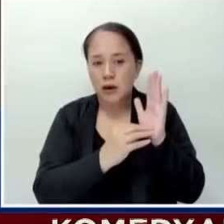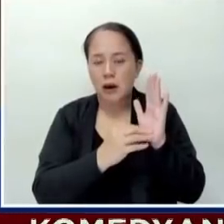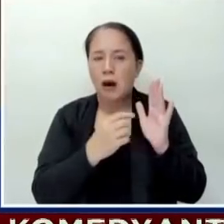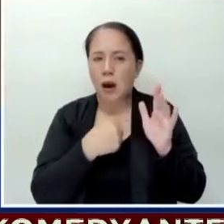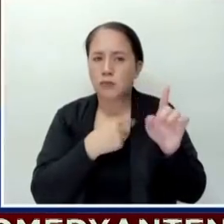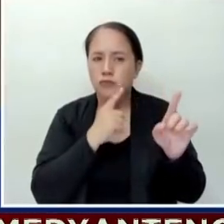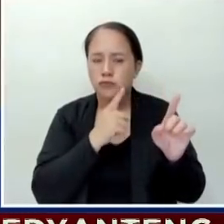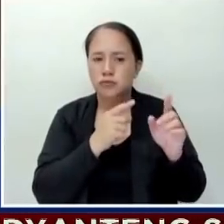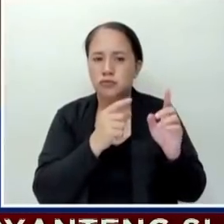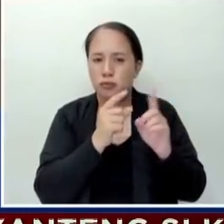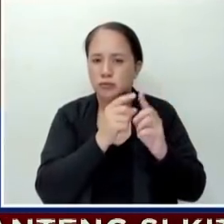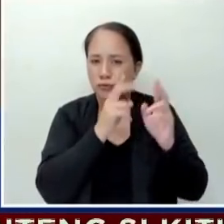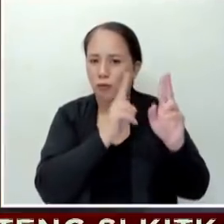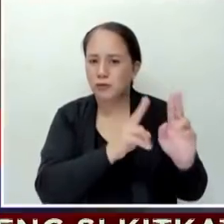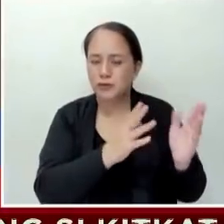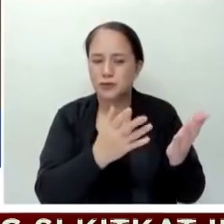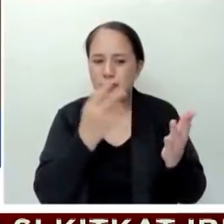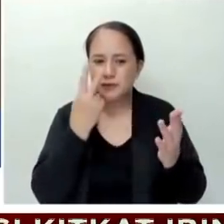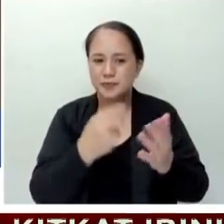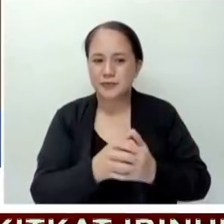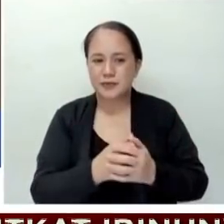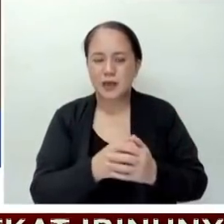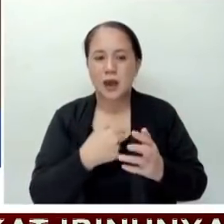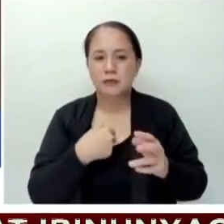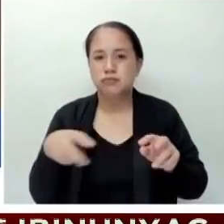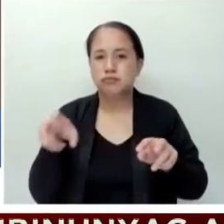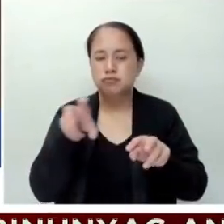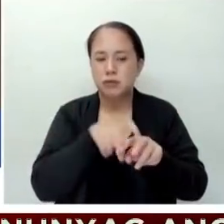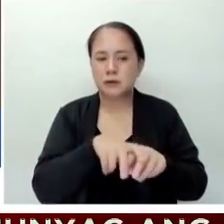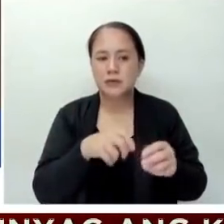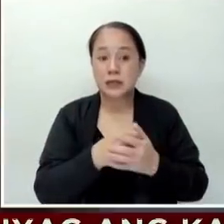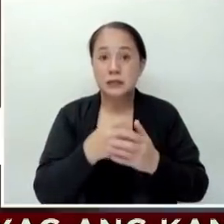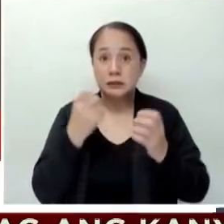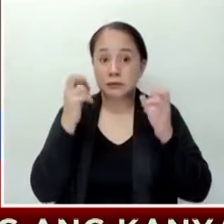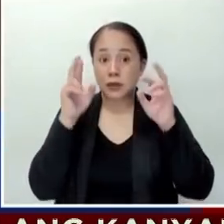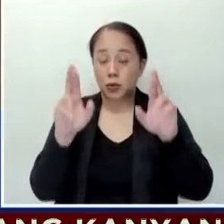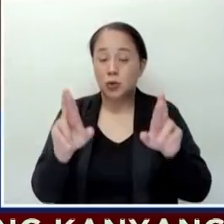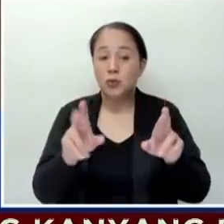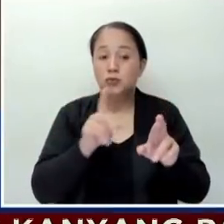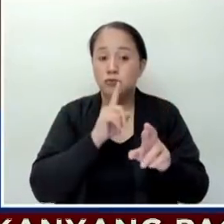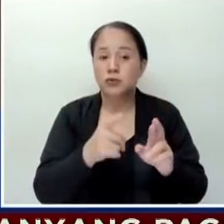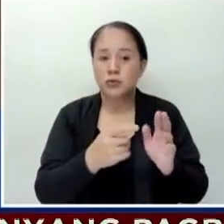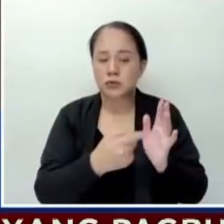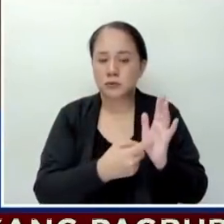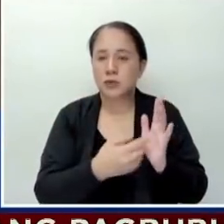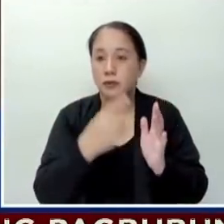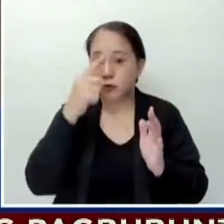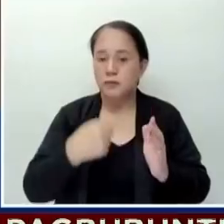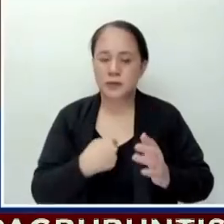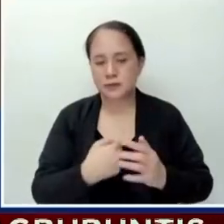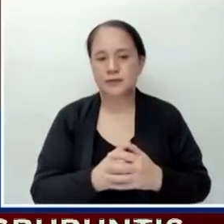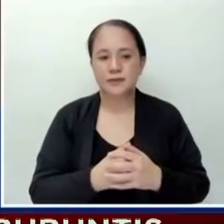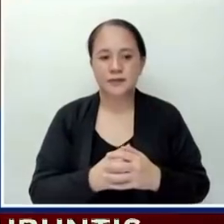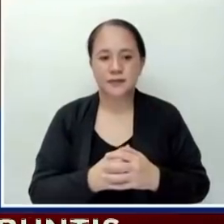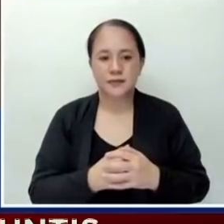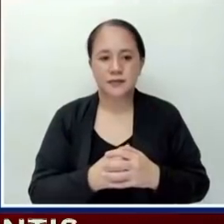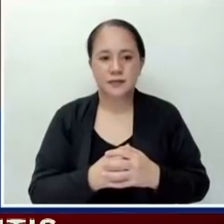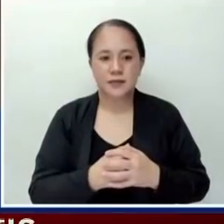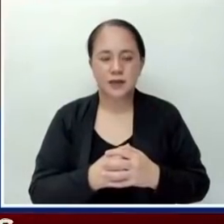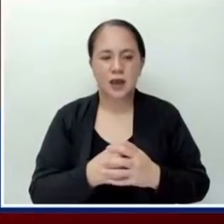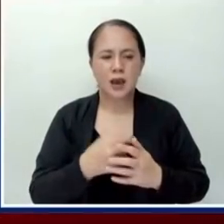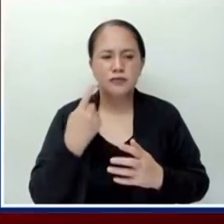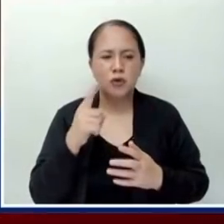naman. Kumbaga sa akin, si Mayor na sa mga 70% para sa akin. 70% na ano po? Para sa